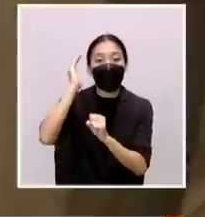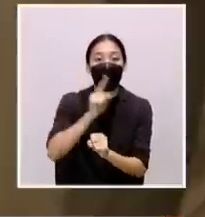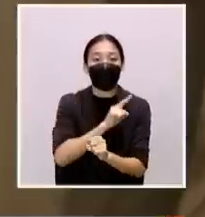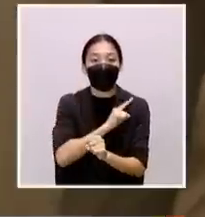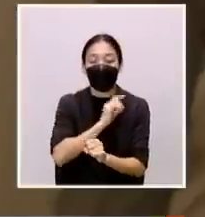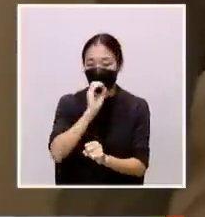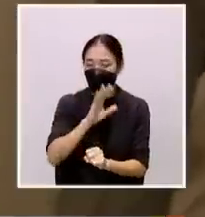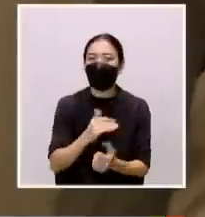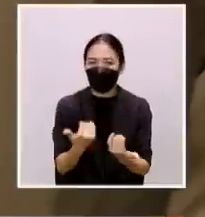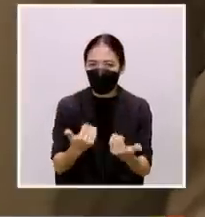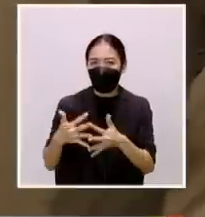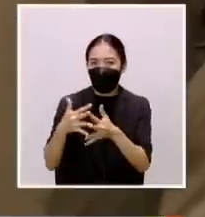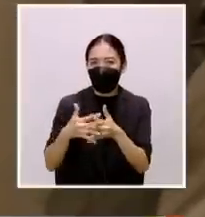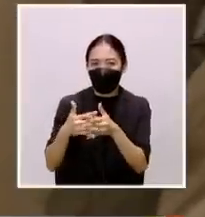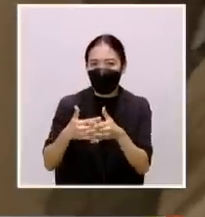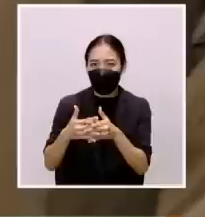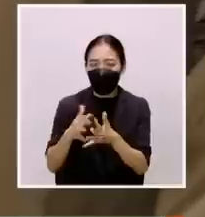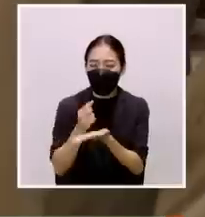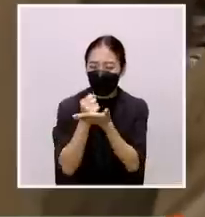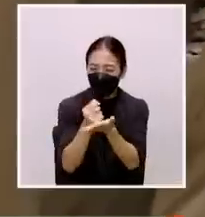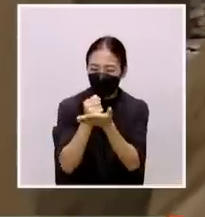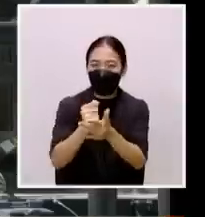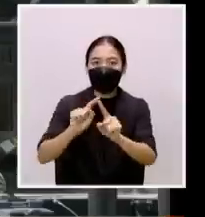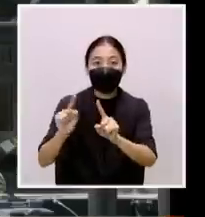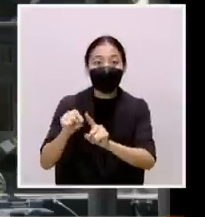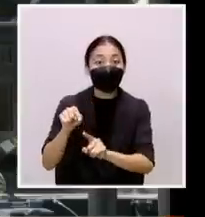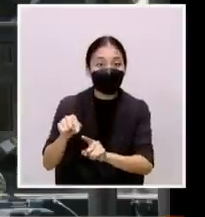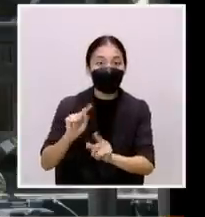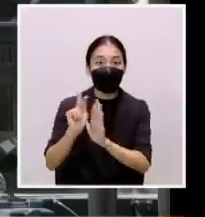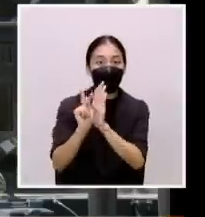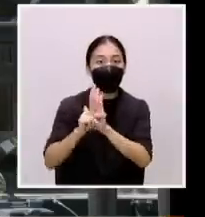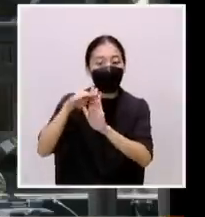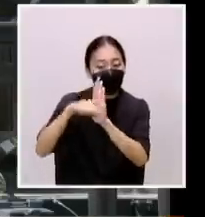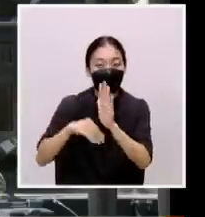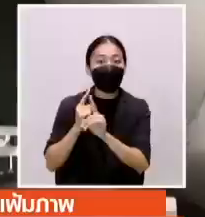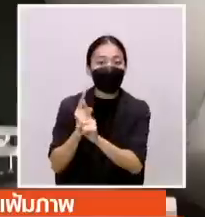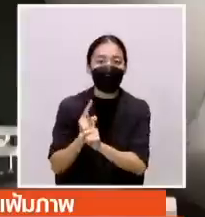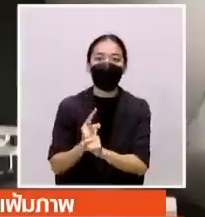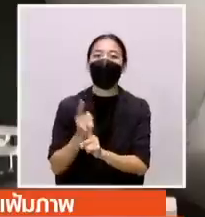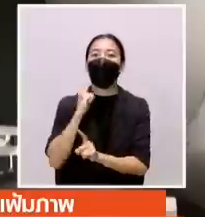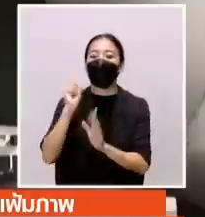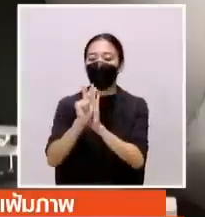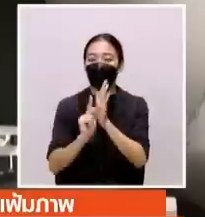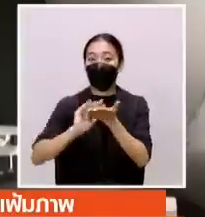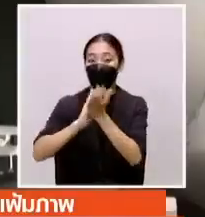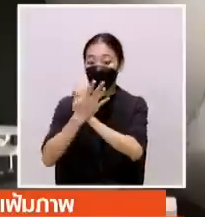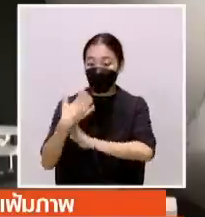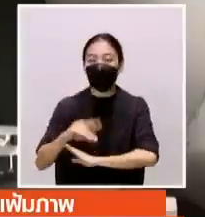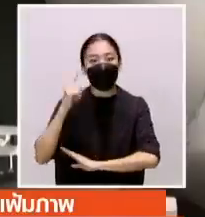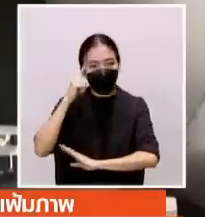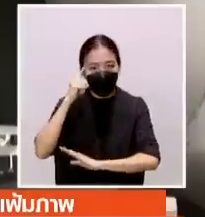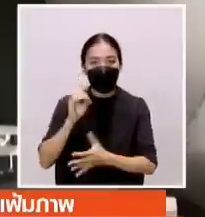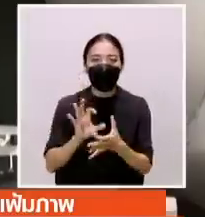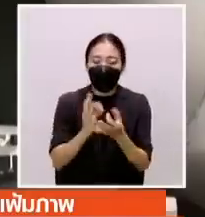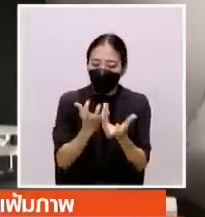ความช่วยเหลือเพิ่มเติมตามร่างกฎหมายนี้จะช่วยให้สหรัฐสามารถส่งอาวุธอย่างเช่นปืนใหญ่ยานพาหนะหุ้มเกราะและกระสุ